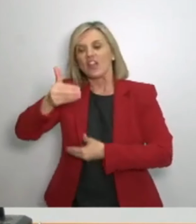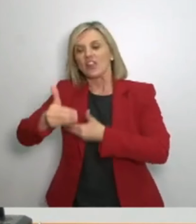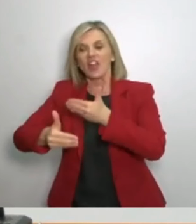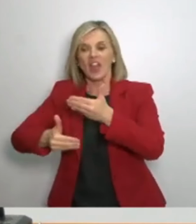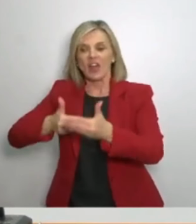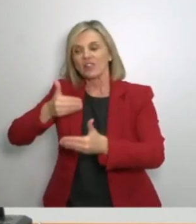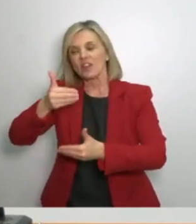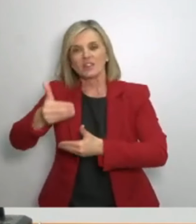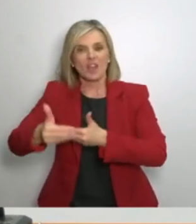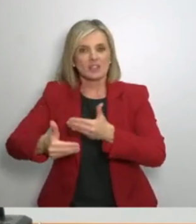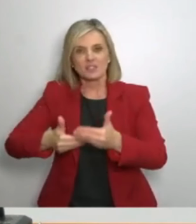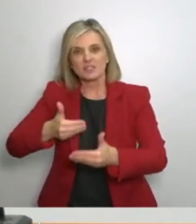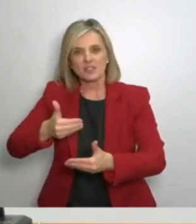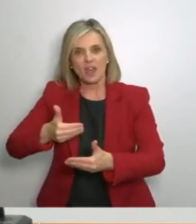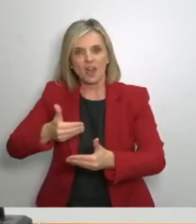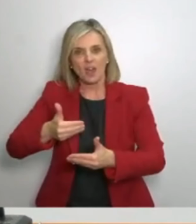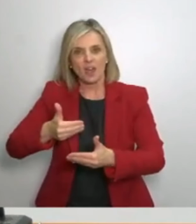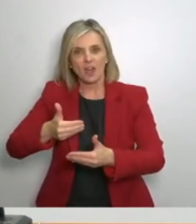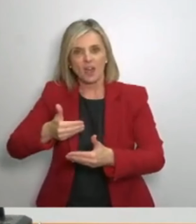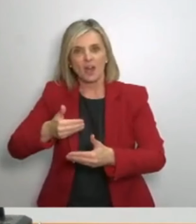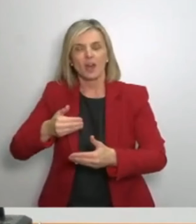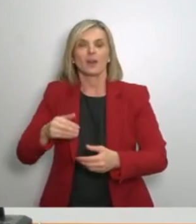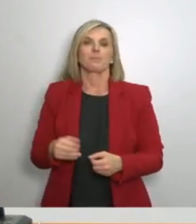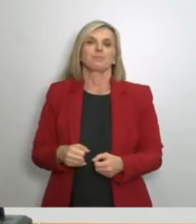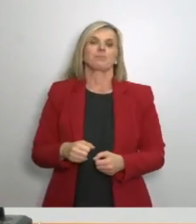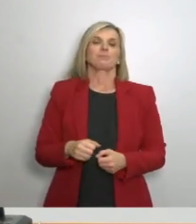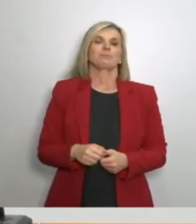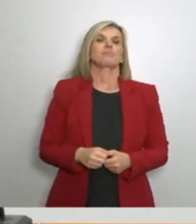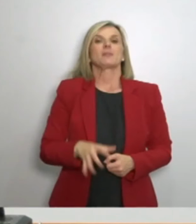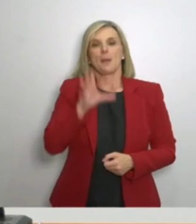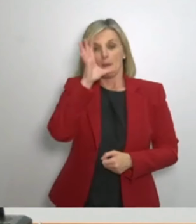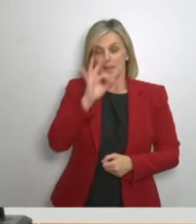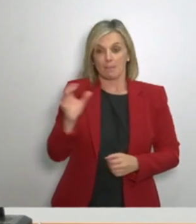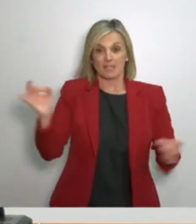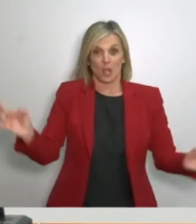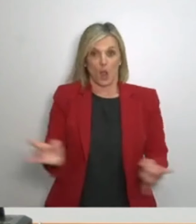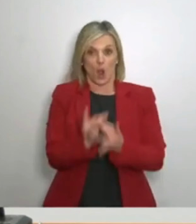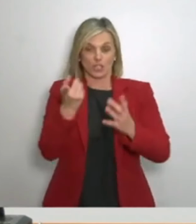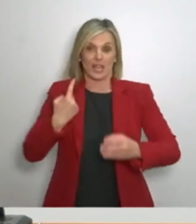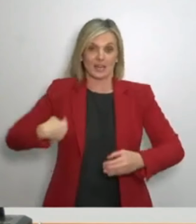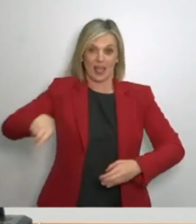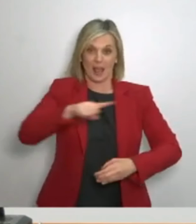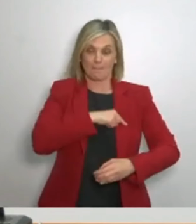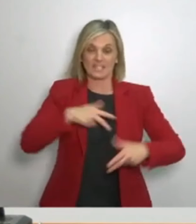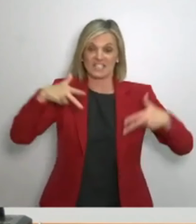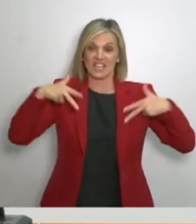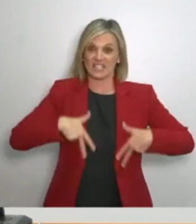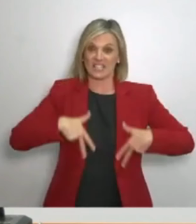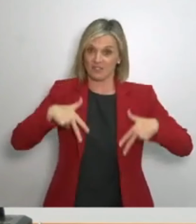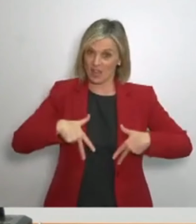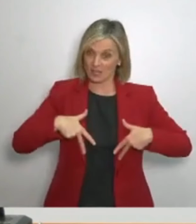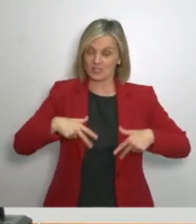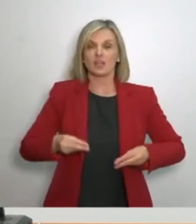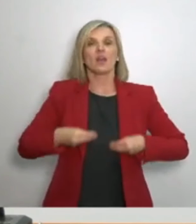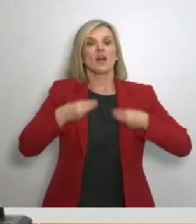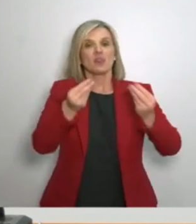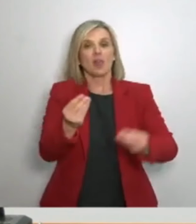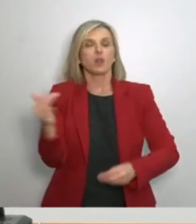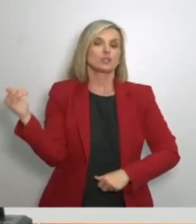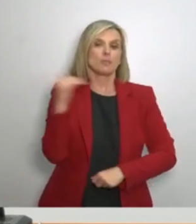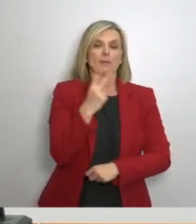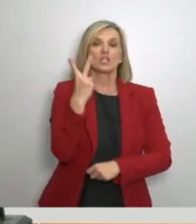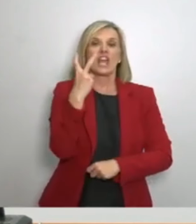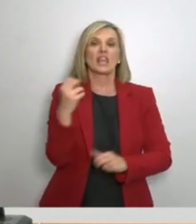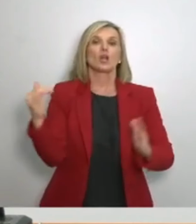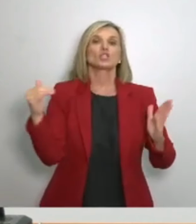που μπαίνοντας στις μέρες της Ελληνοπολιτείας, για να παραχθεί μια πραγματική αλλά και αληθινή ανάπτυξη στην ίδια